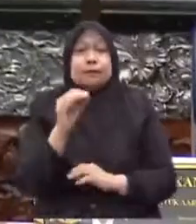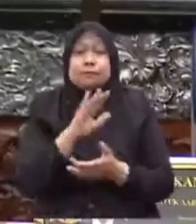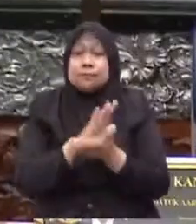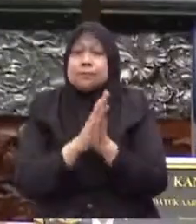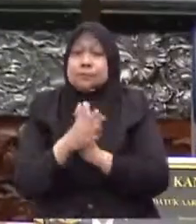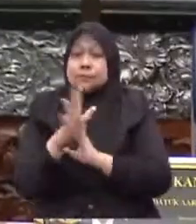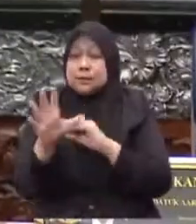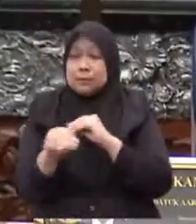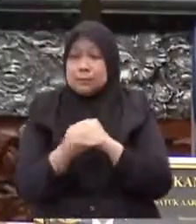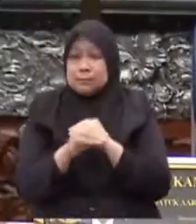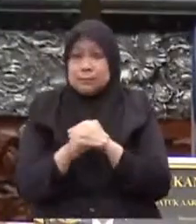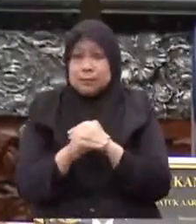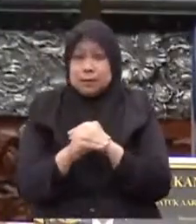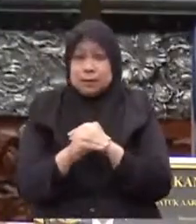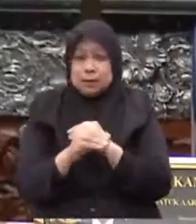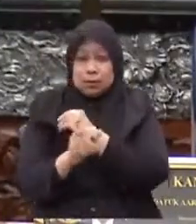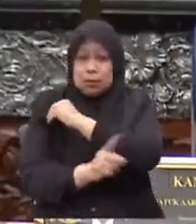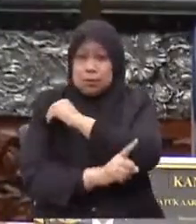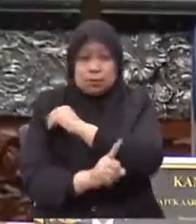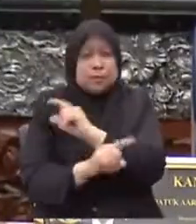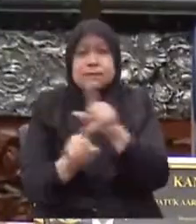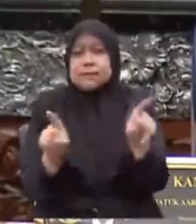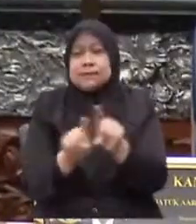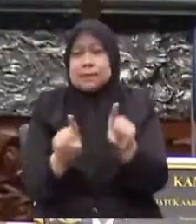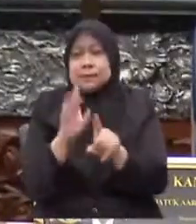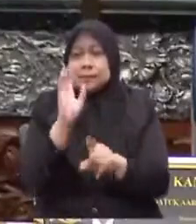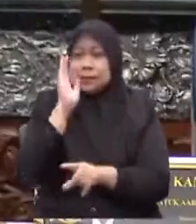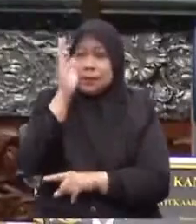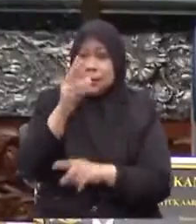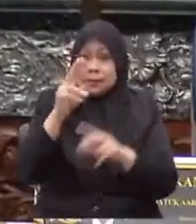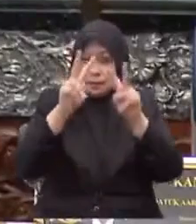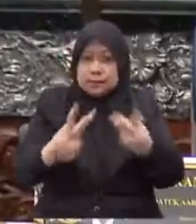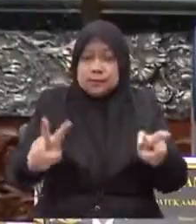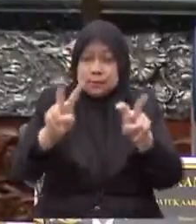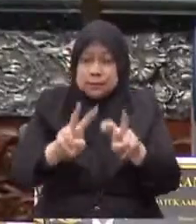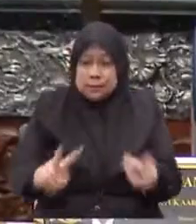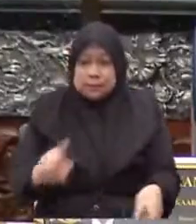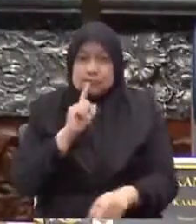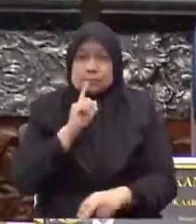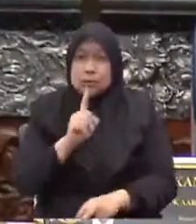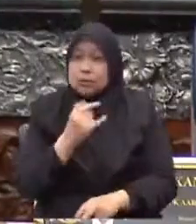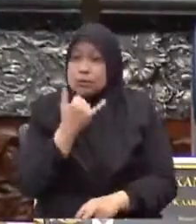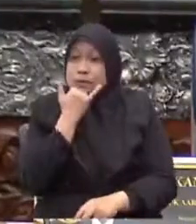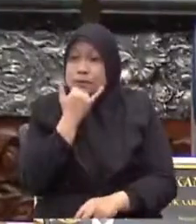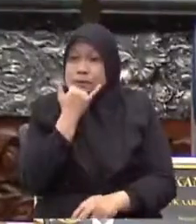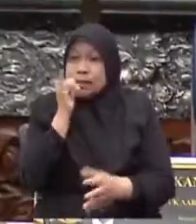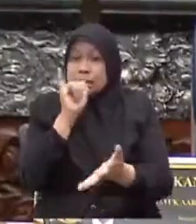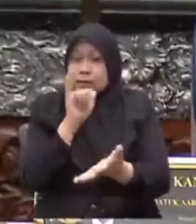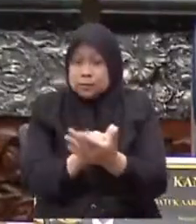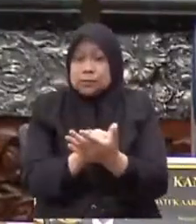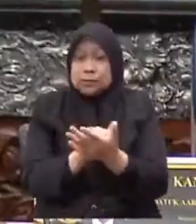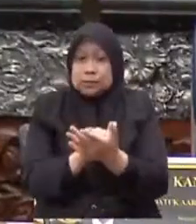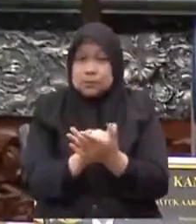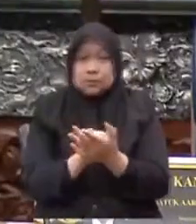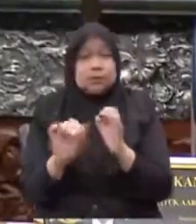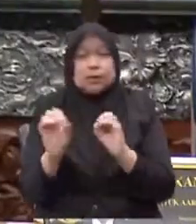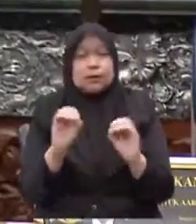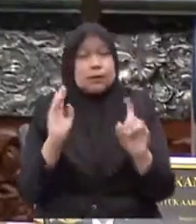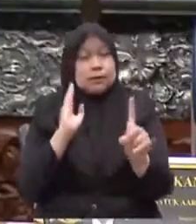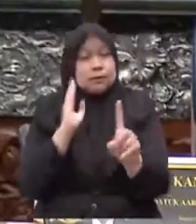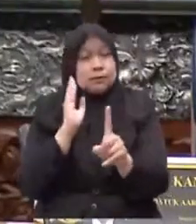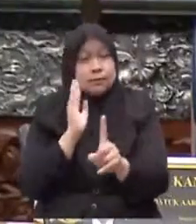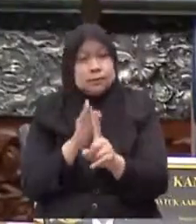itu penambah baikan terhadap aspek hukuman juga akan diteliti di mana hukuman bagi keselarasan-kesalahan syariah tidak hanya